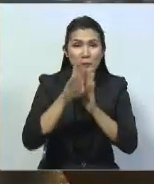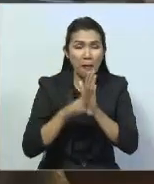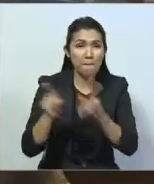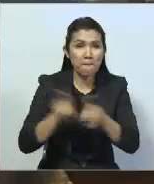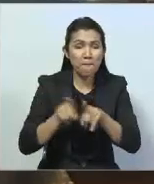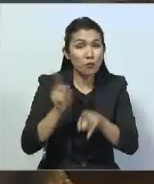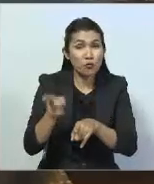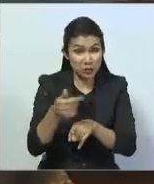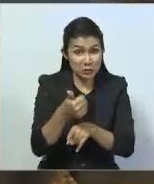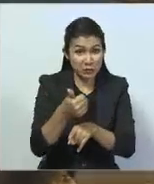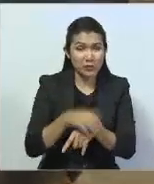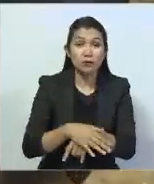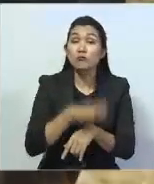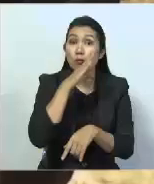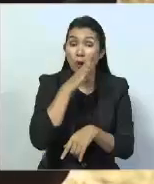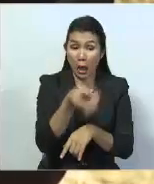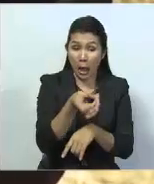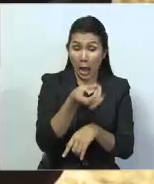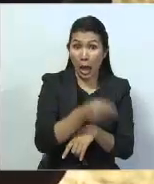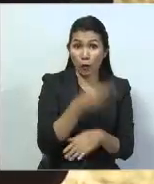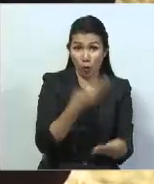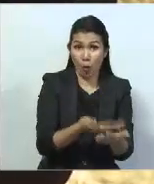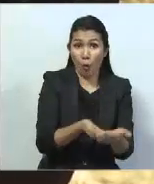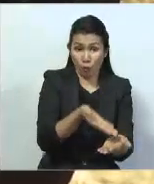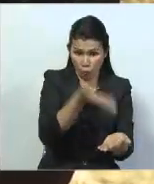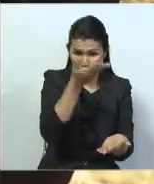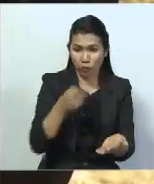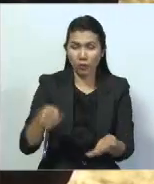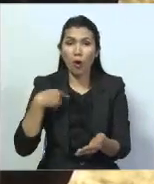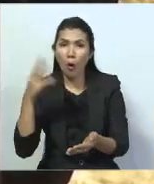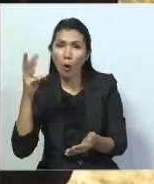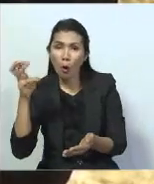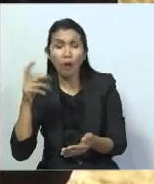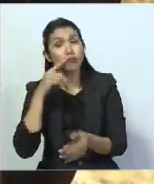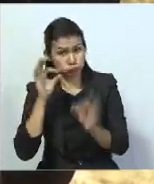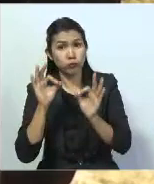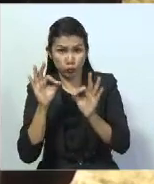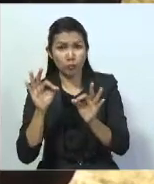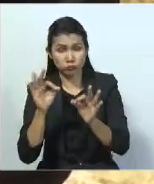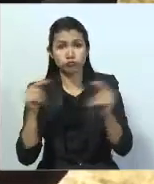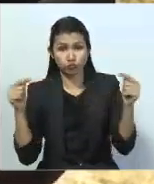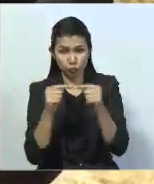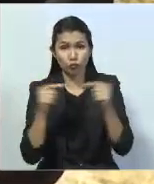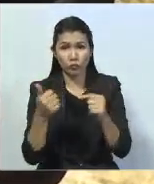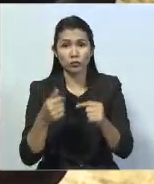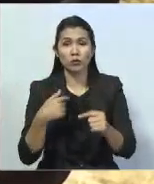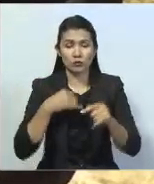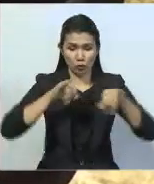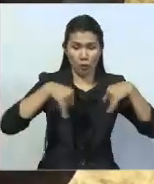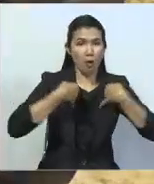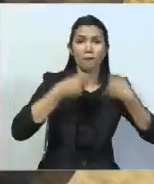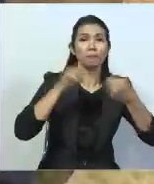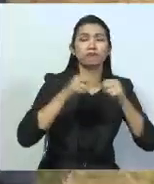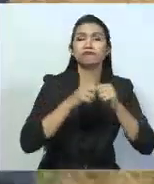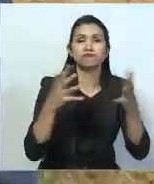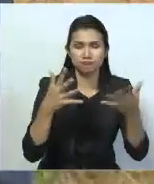ไหม ก็ถ้าราคาข้าวอย่างนี้ก็ราคานี้ก็โอเคครับ600นี่ก็โอเคครับชาวนาก็ไม่มีปัญหา